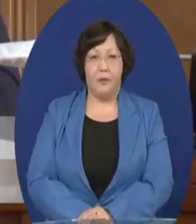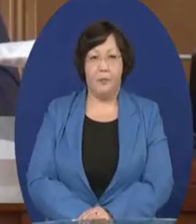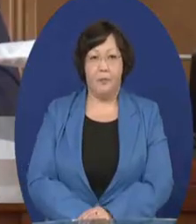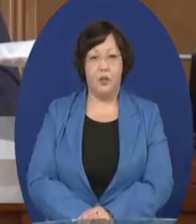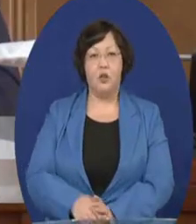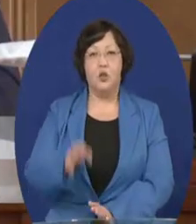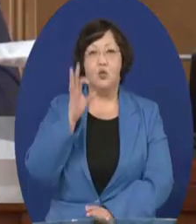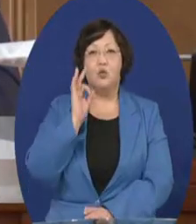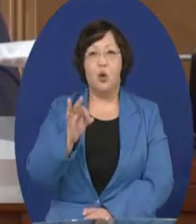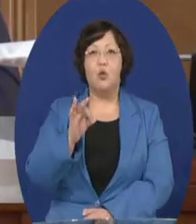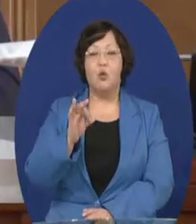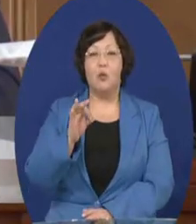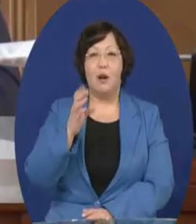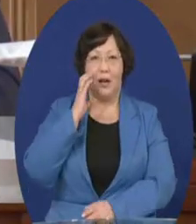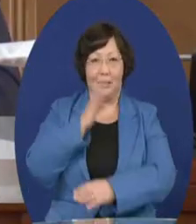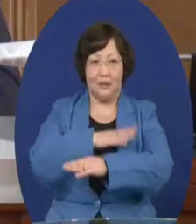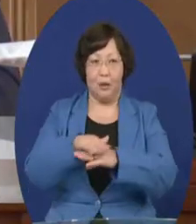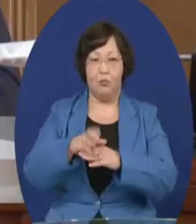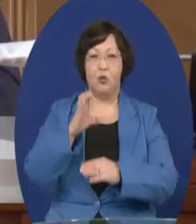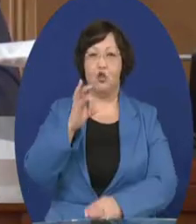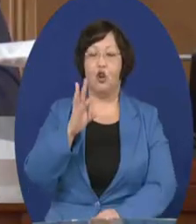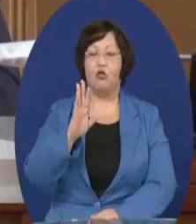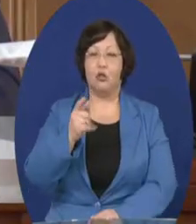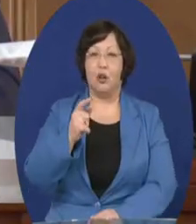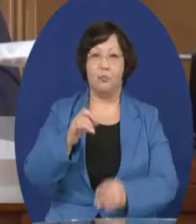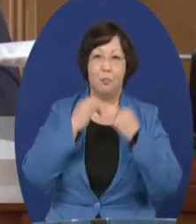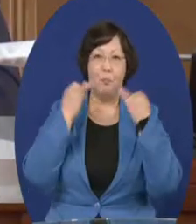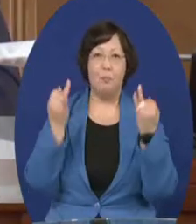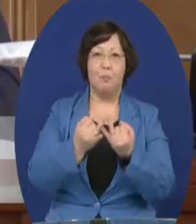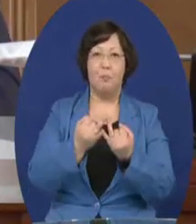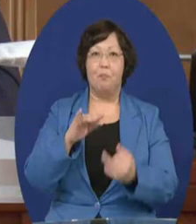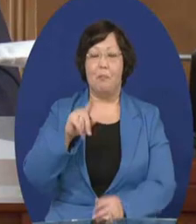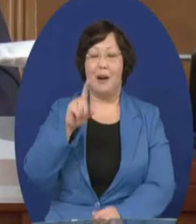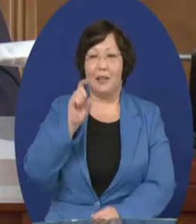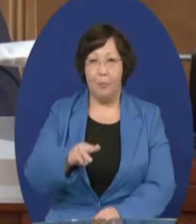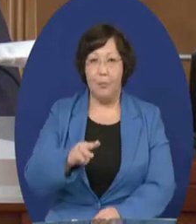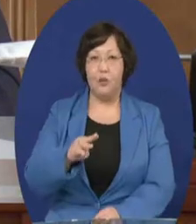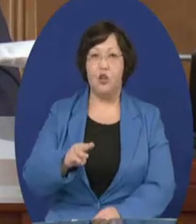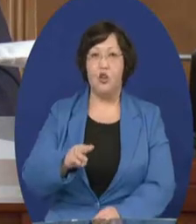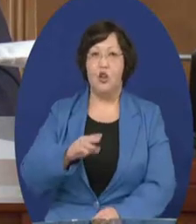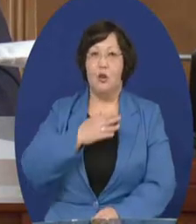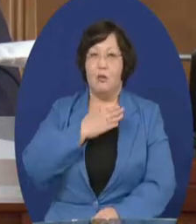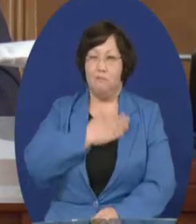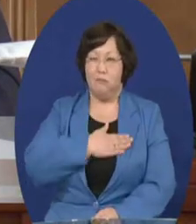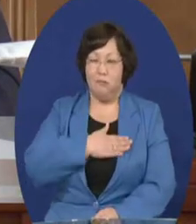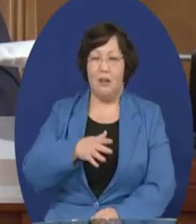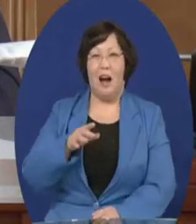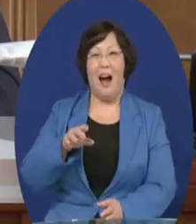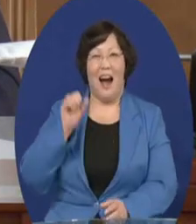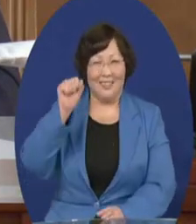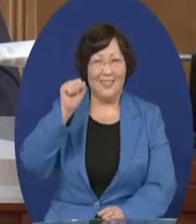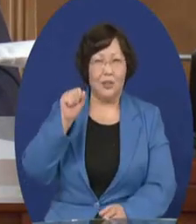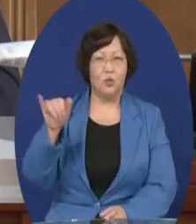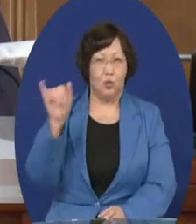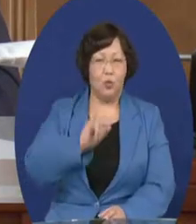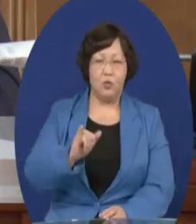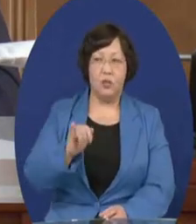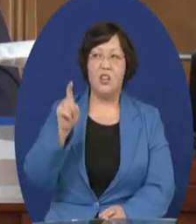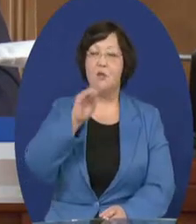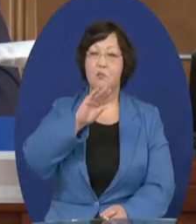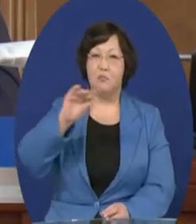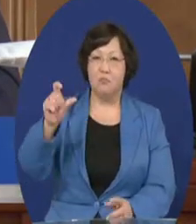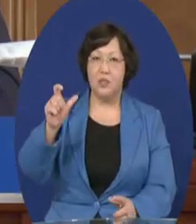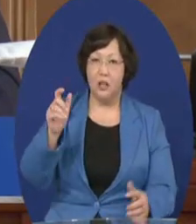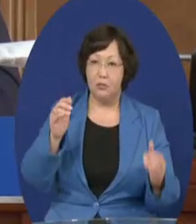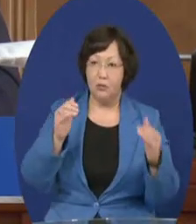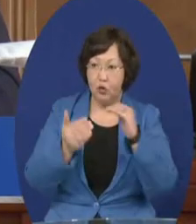Жинхэнэ сонгогдсон парламент гэдэг нь ерөөсөө зүгээр л тэр хөгжилтэй тэр ардчилсан улс орнуудын хим хэмжээ дэг жаяг жишг заншил тэр